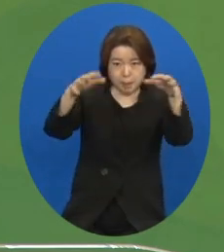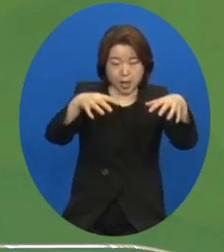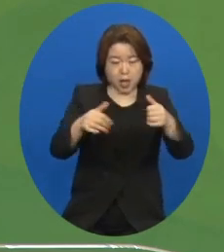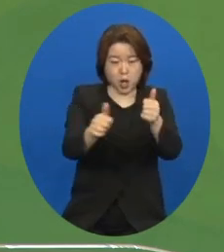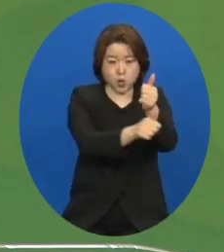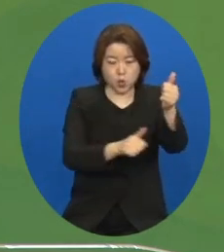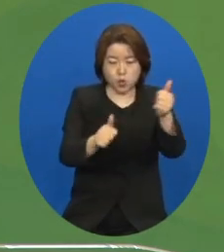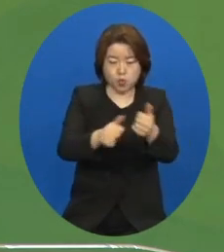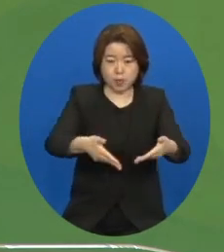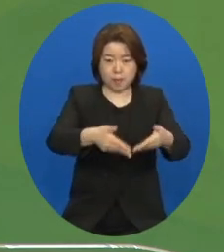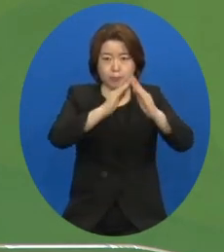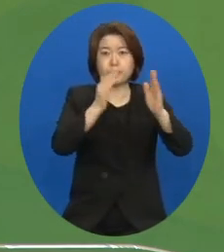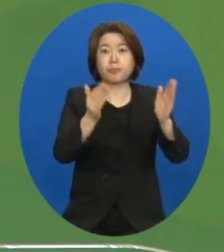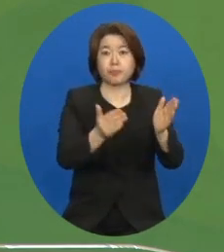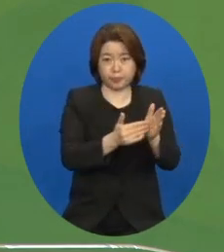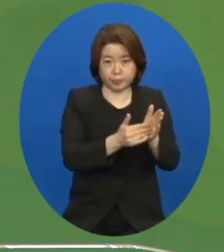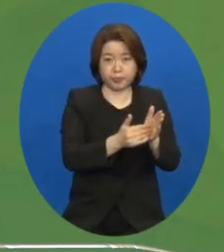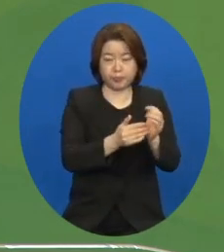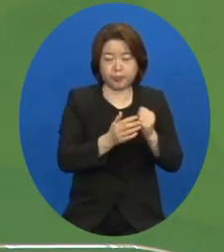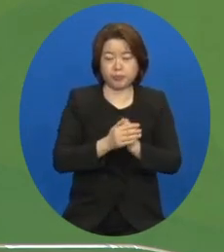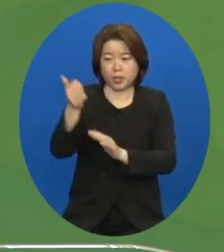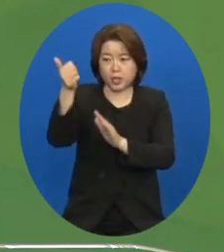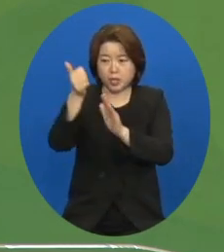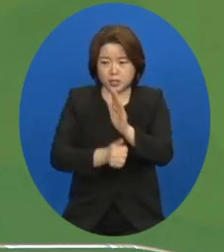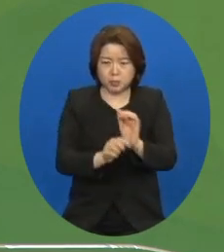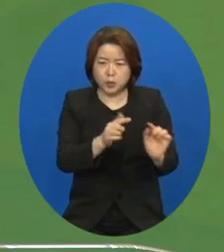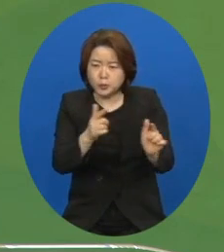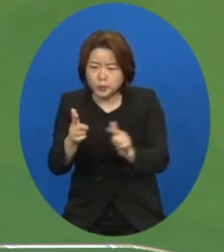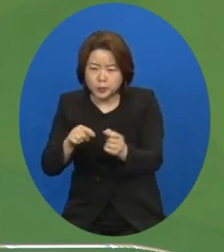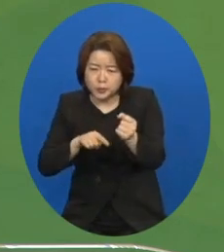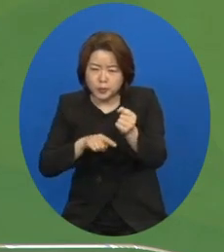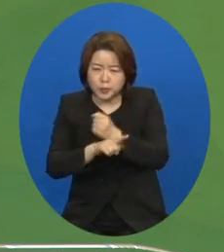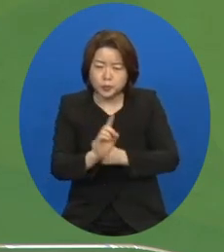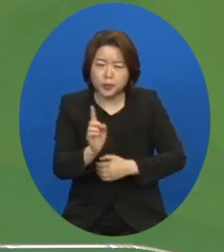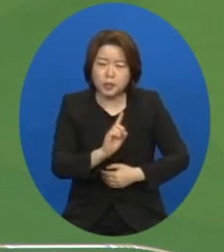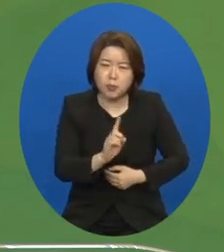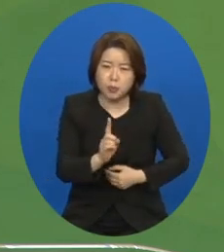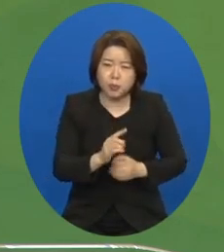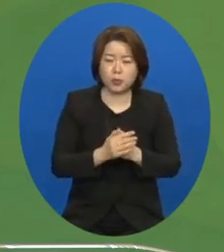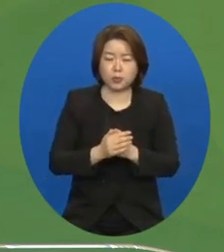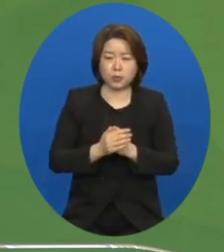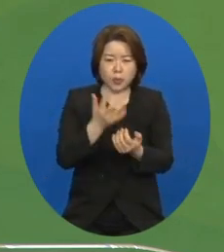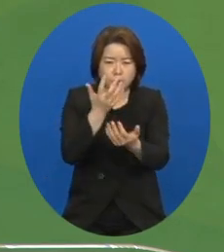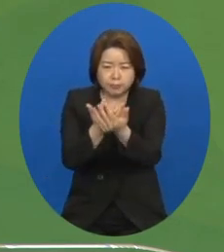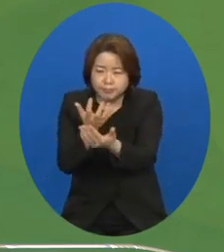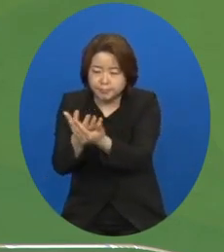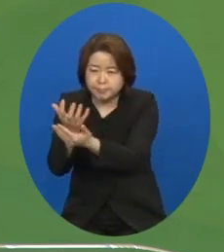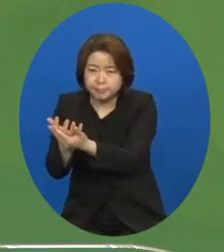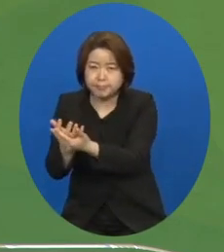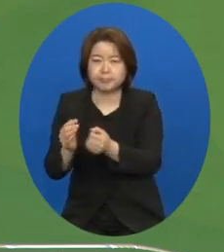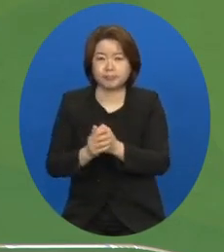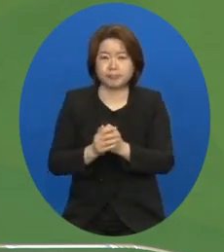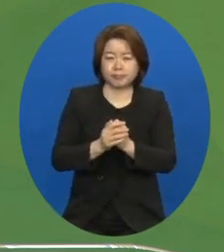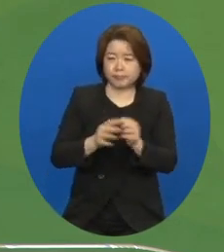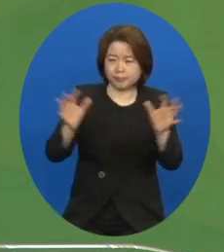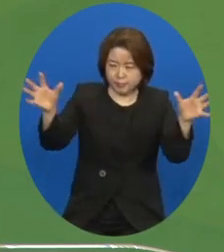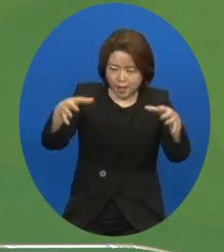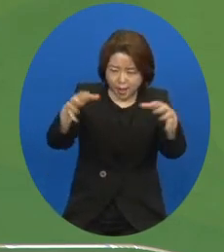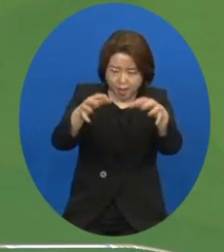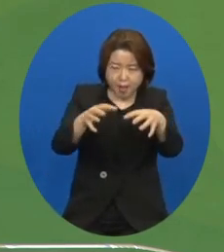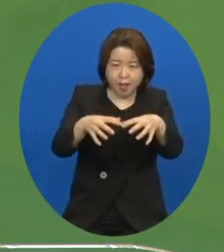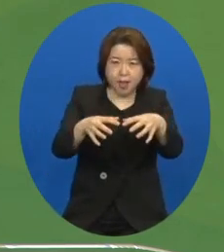위원회를 구성하고 그 실패의 여러 원인들 그리고 그 자료들 다